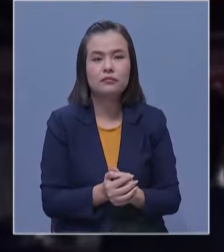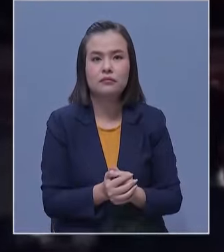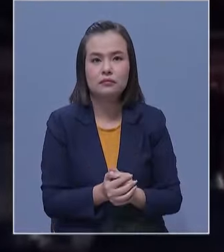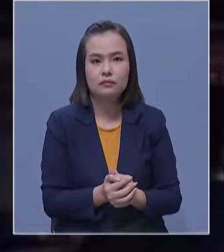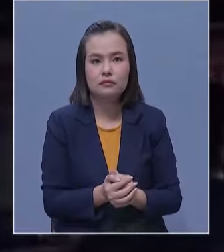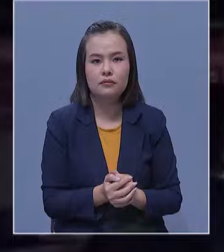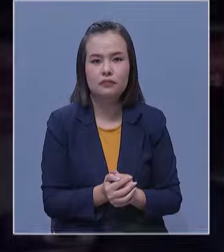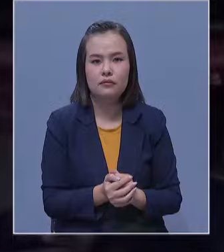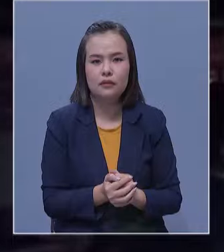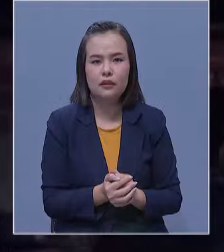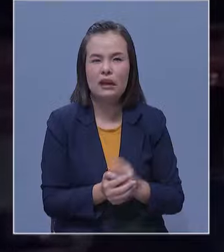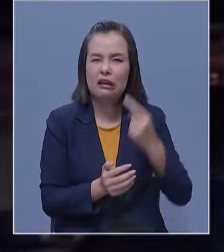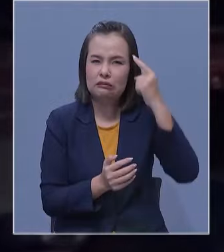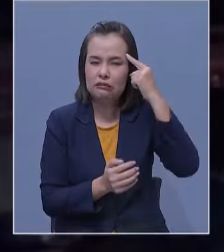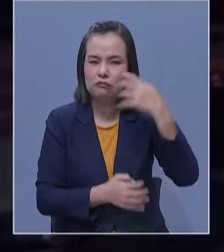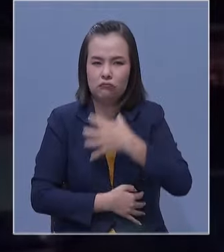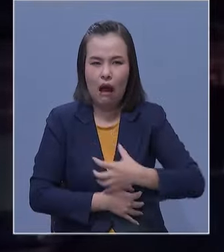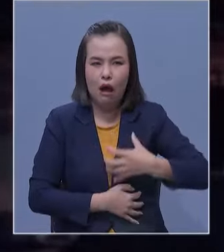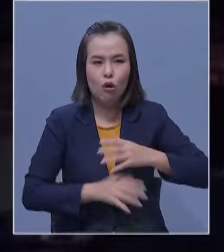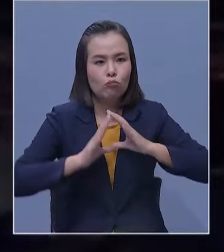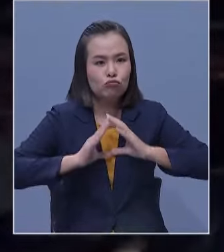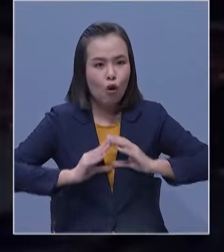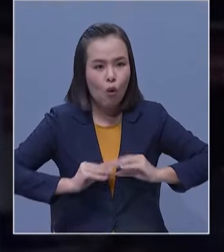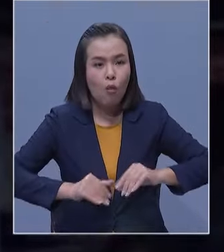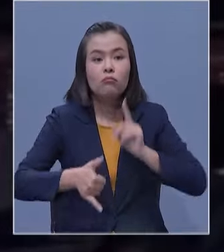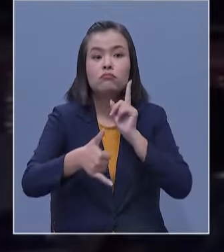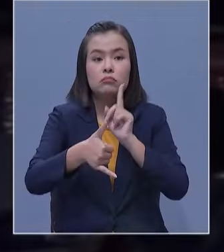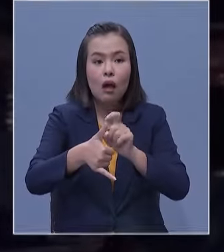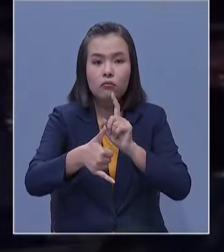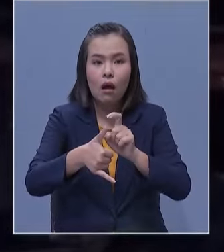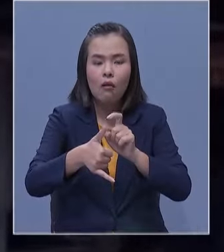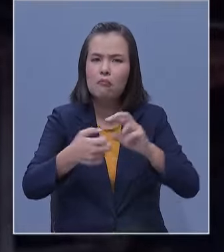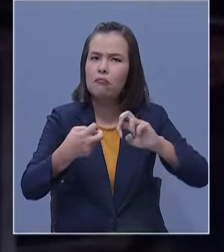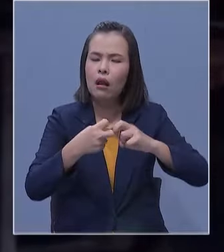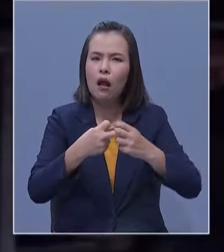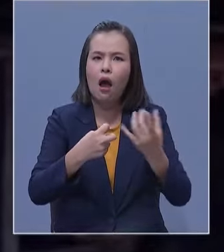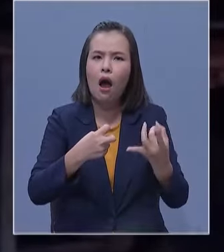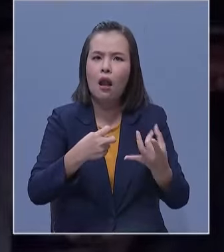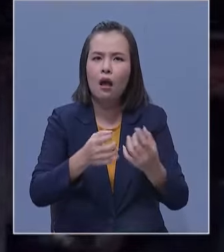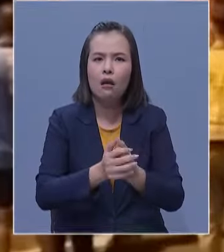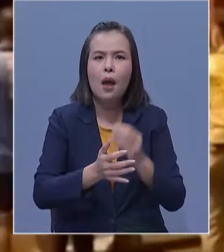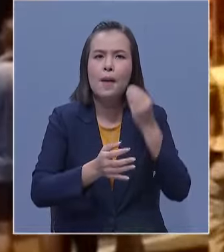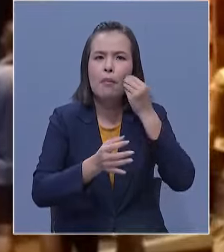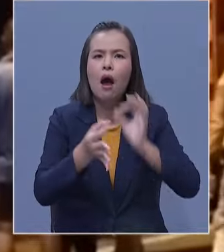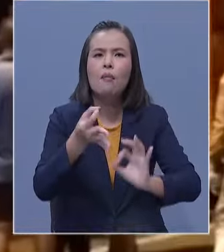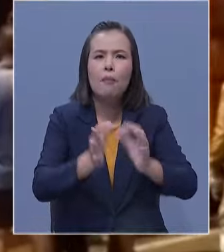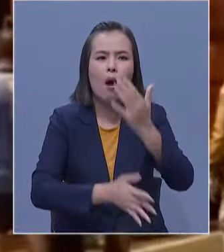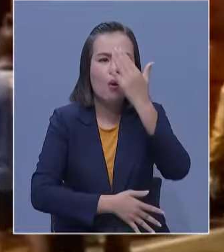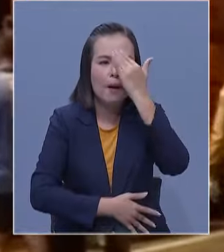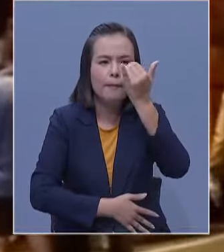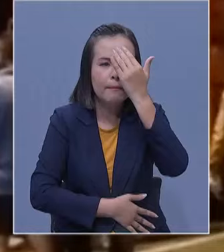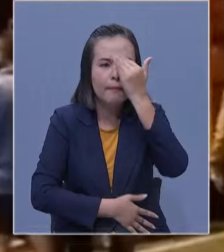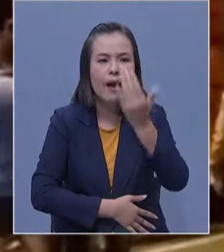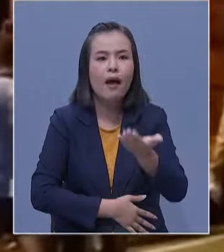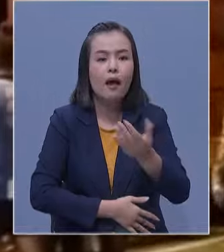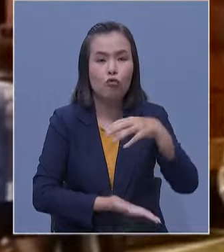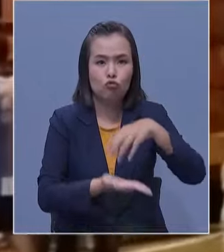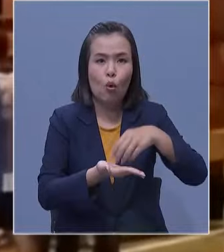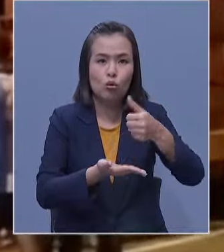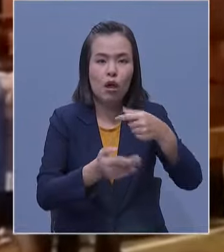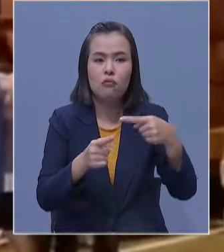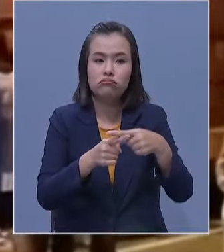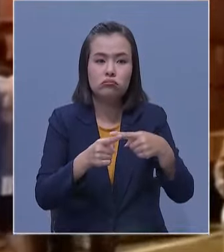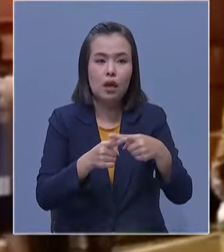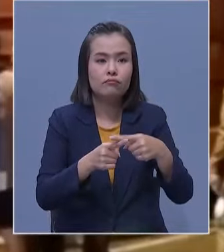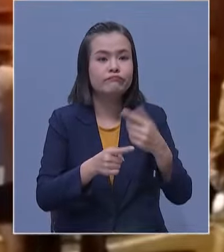ต้องให้สงบก่อนอแล้วก็ค่อยสอบถามว่าเกิดอะไรขึ้นทำไมถึงไปบเผาบ้านนะคะแต่ยังเคาะดีไม่มีใครได้